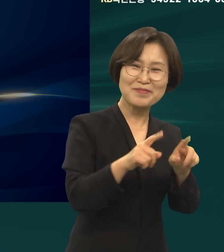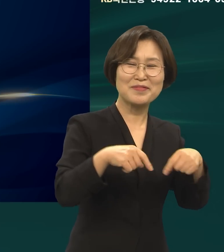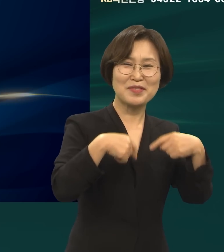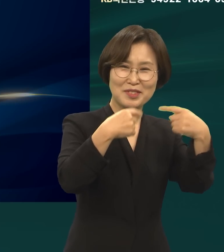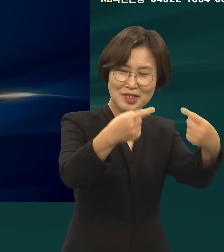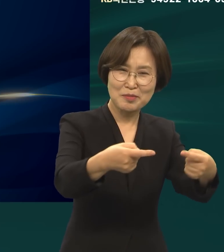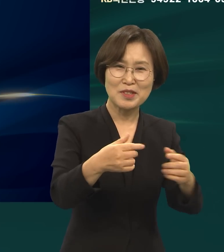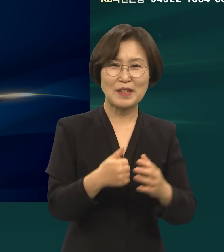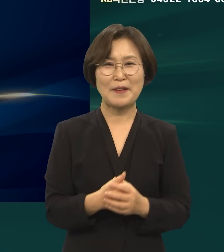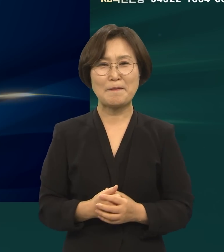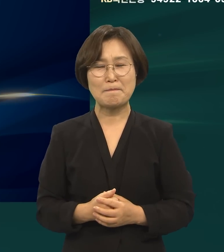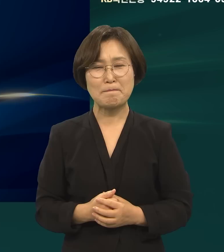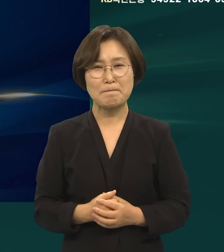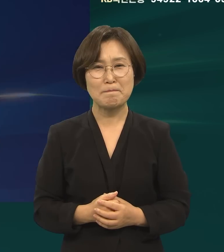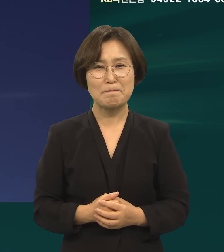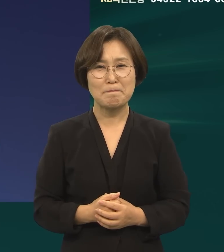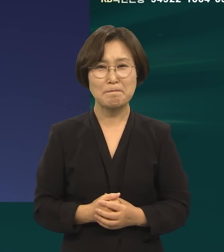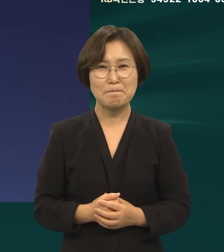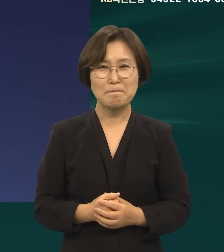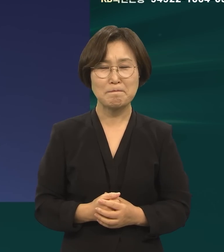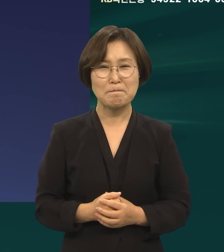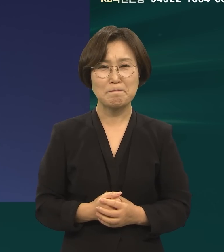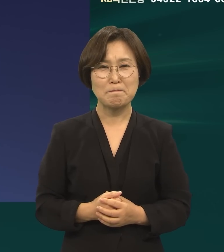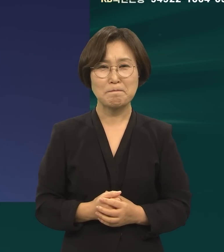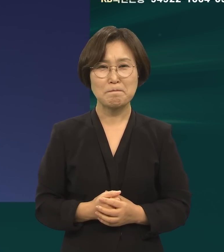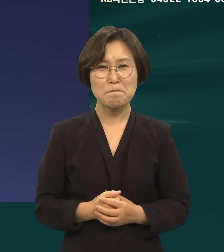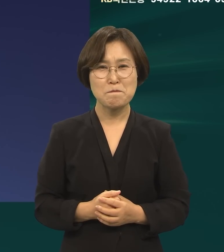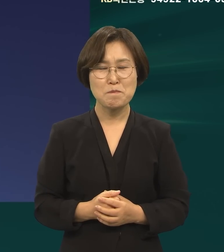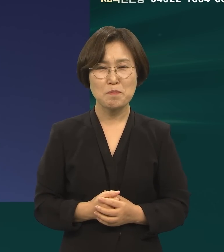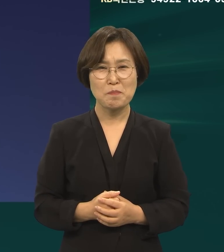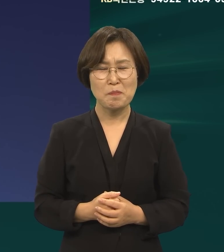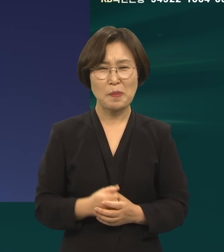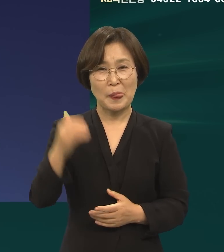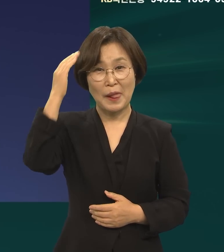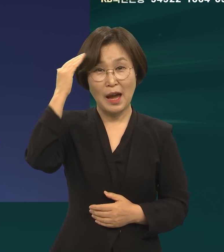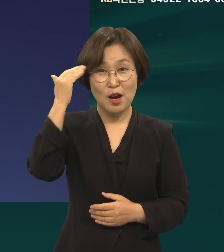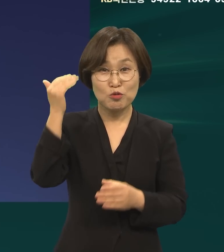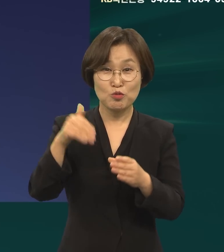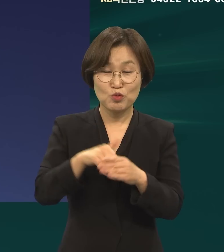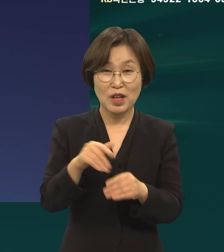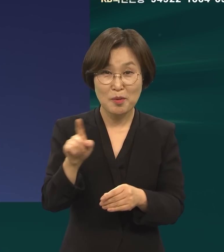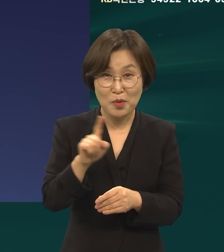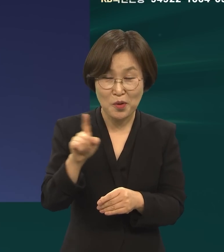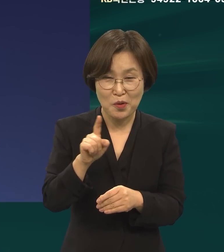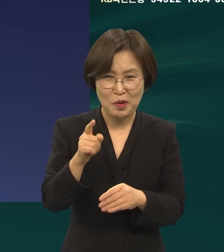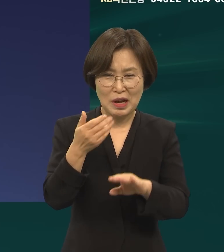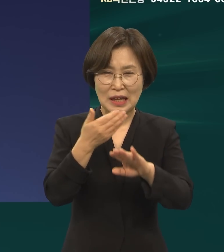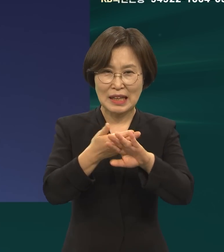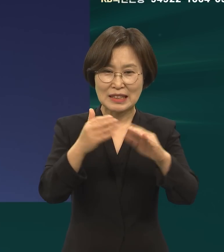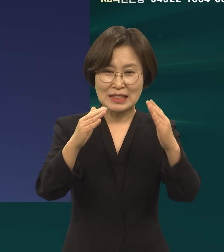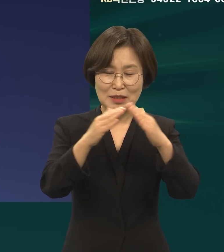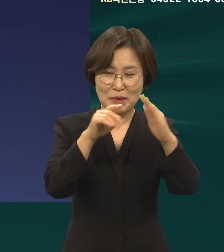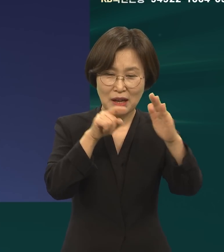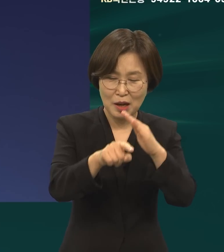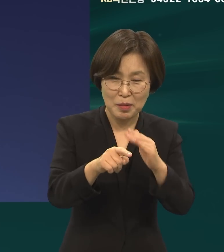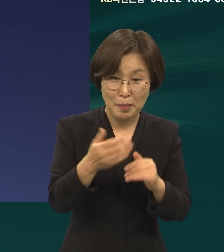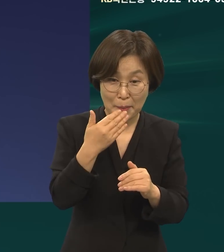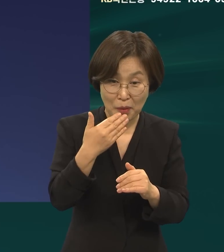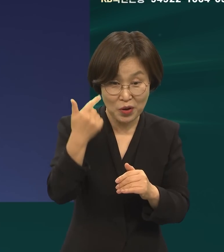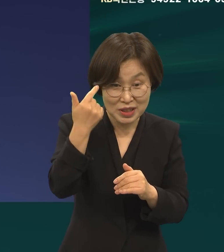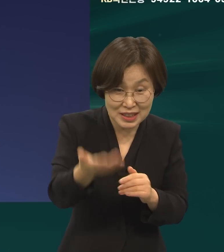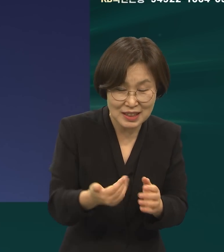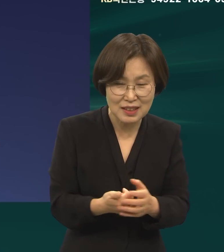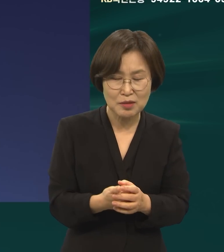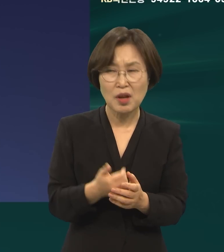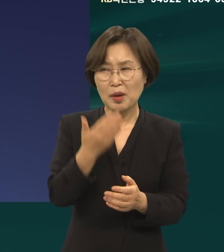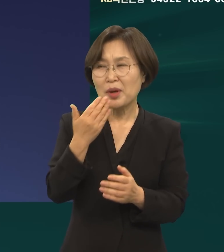우리 집이 한국 문화와 좀 맞으시는 게 있어요. 우리 어렸을 때 남의 집 가면 밥 먹고 왔니? 먹었습니다. 안 먹었습니다. 그렇게 얘기해요. 3번 물어볼